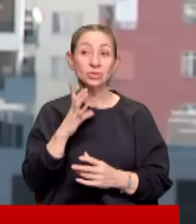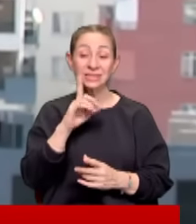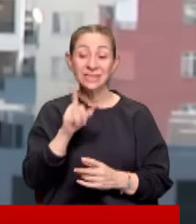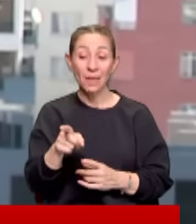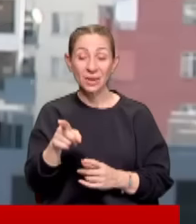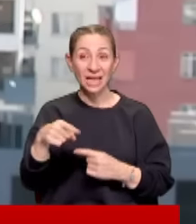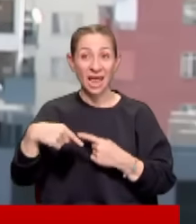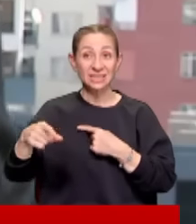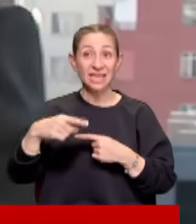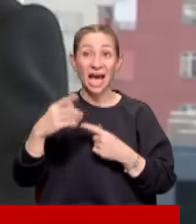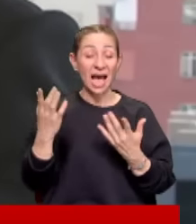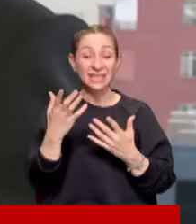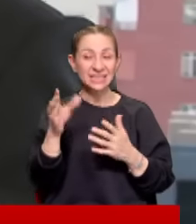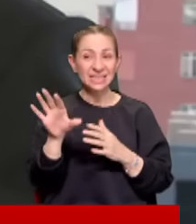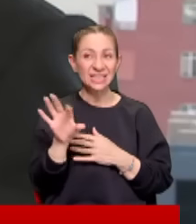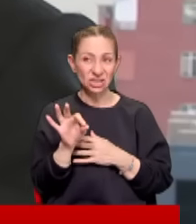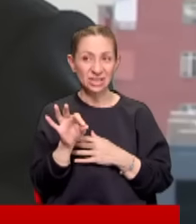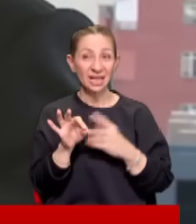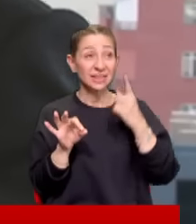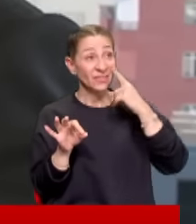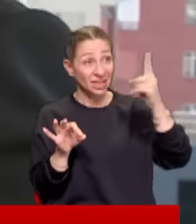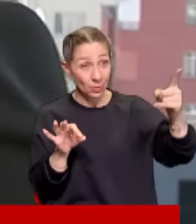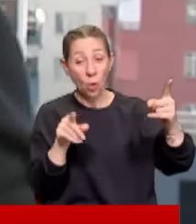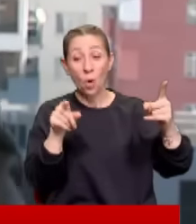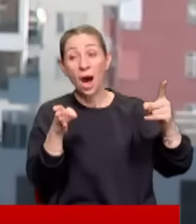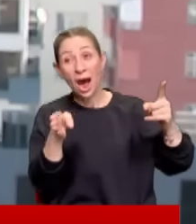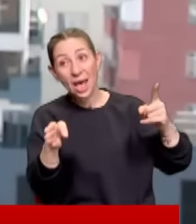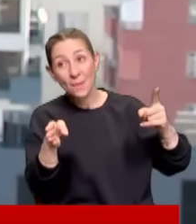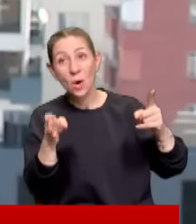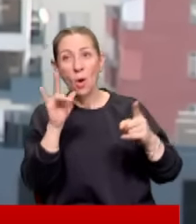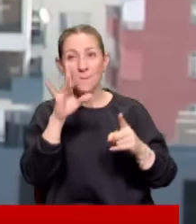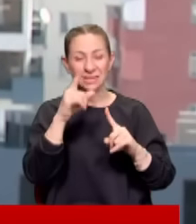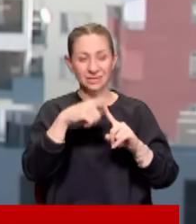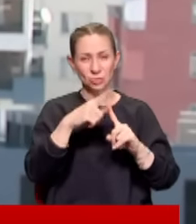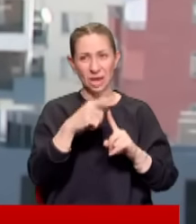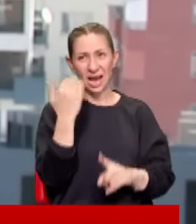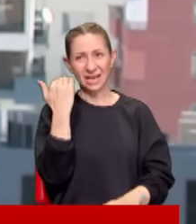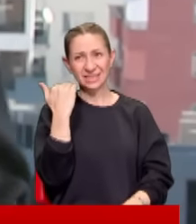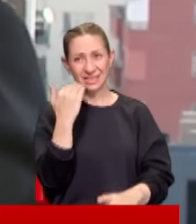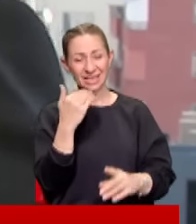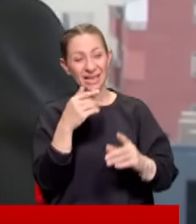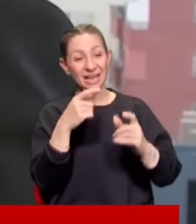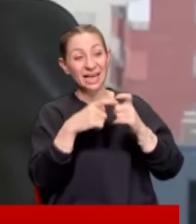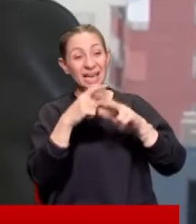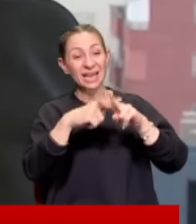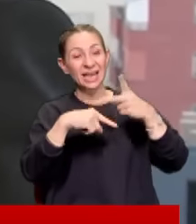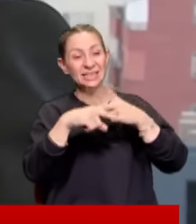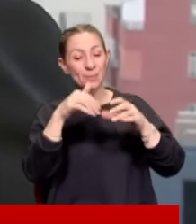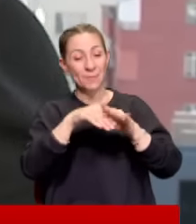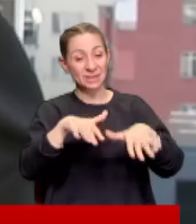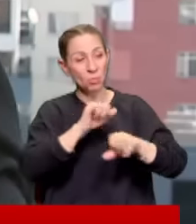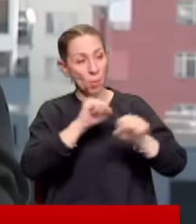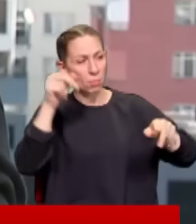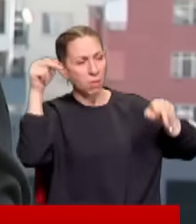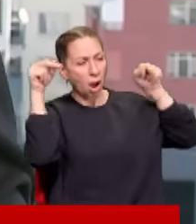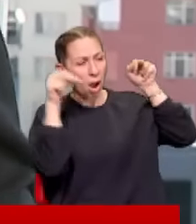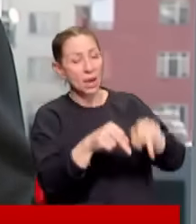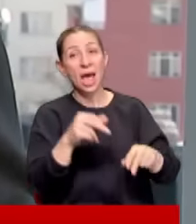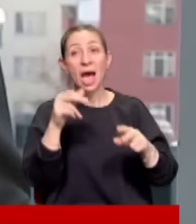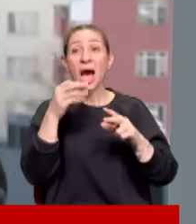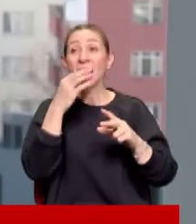talimatlar arasında hangisini seçtiklerini daha 15 Temmuz'da şurada arkamızdaki Gazi Meclis bombalanırken, Ankara